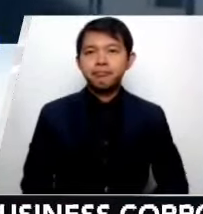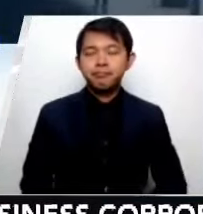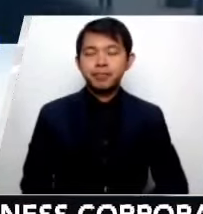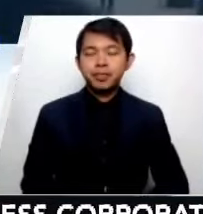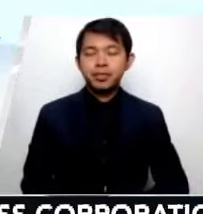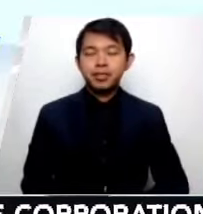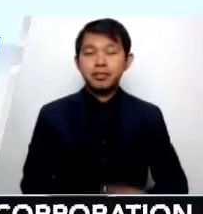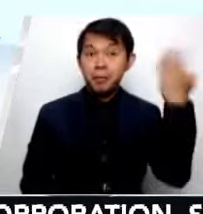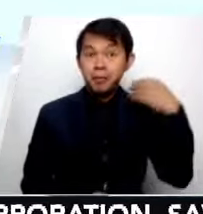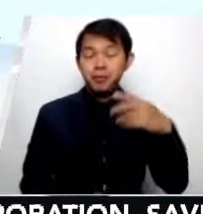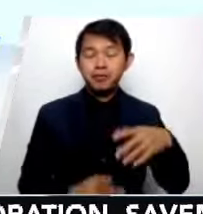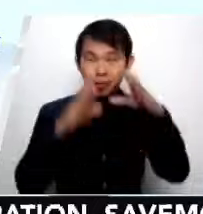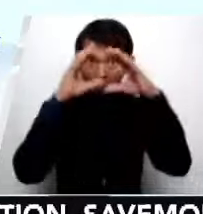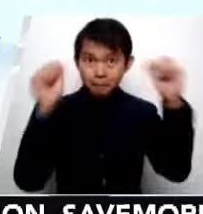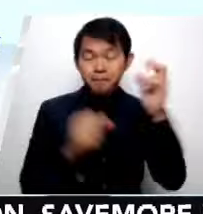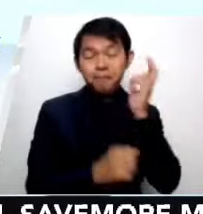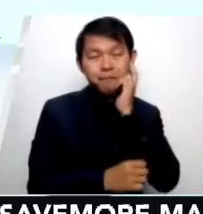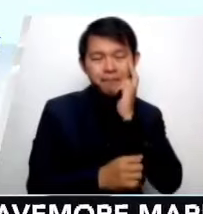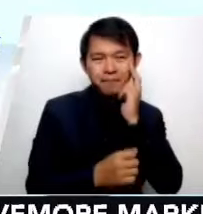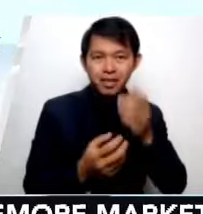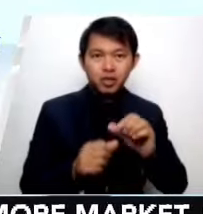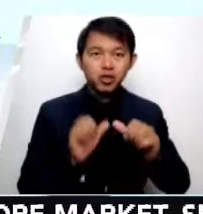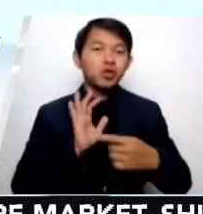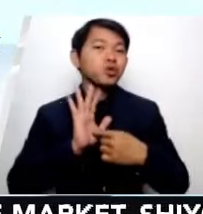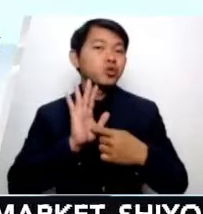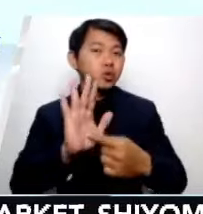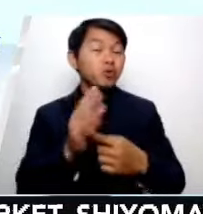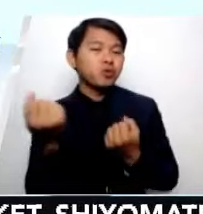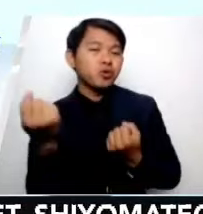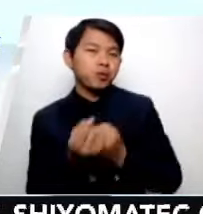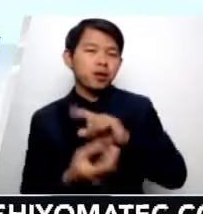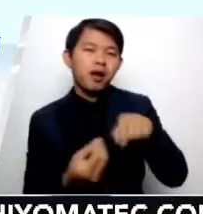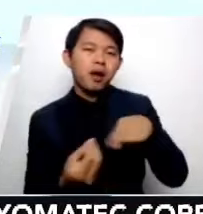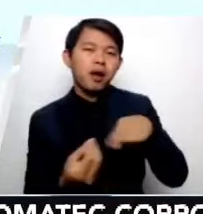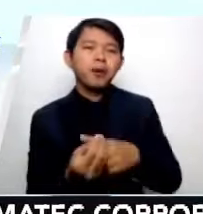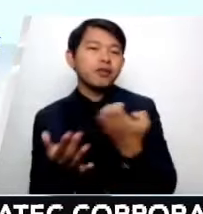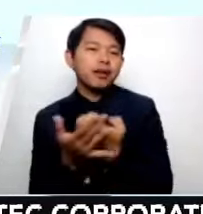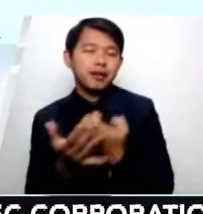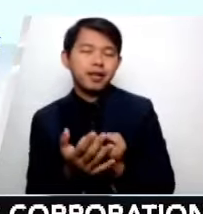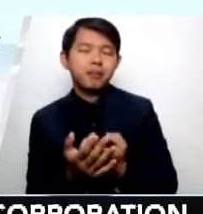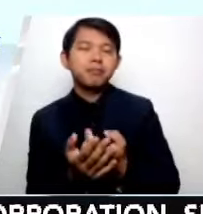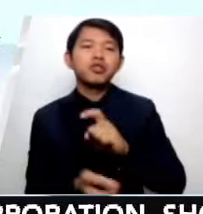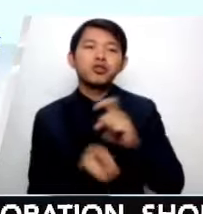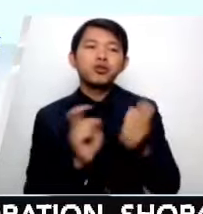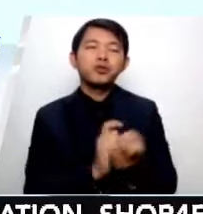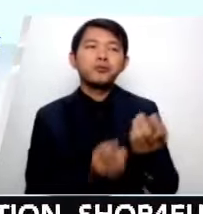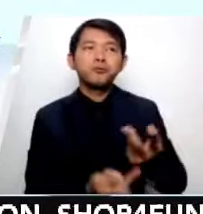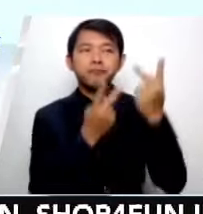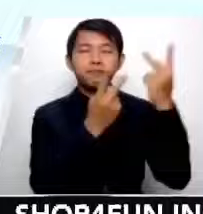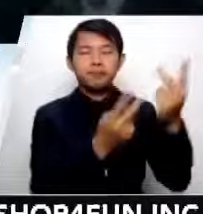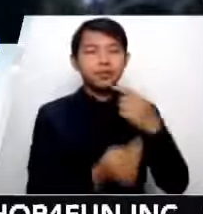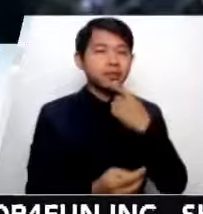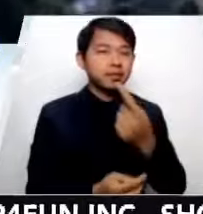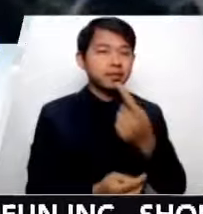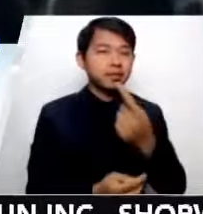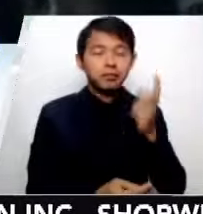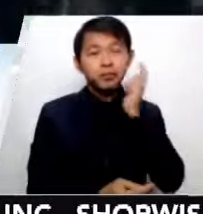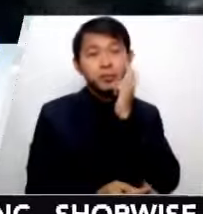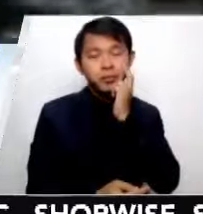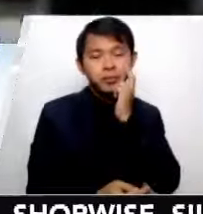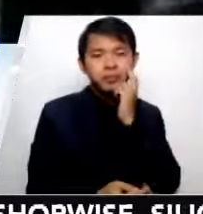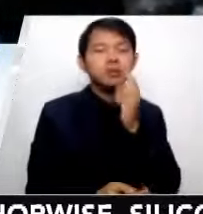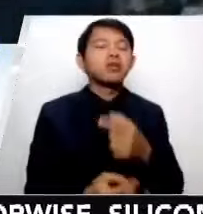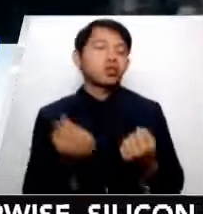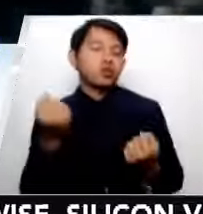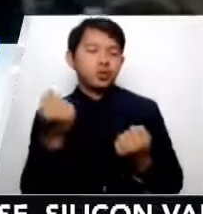sa pag-amyenda ng economic provisions. Sa isang pagtitipon sa Cebu City kahapon, sinabi ni Duterte na susuportahan niya ang